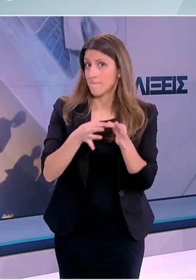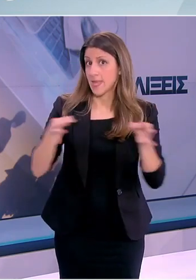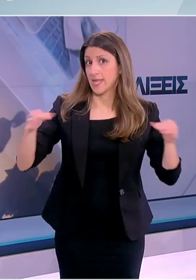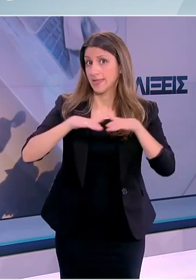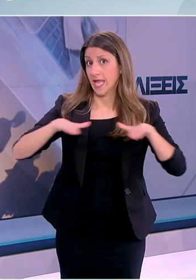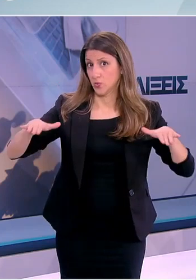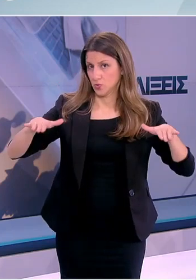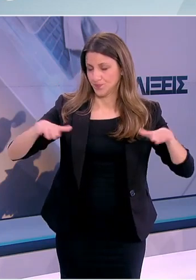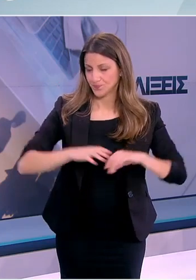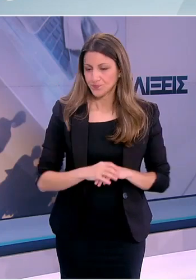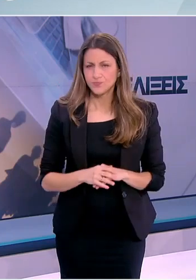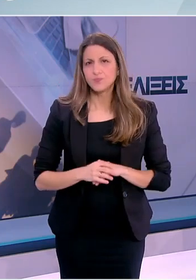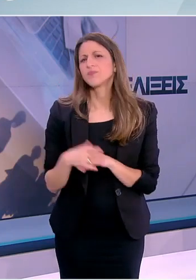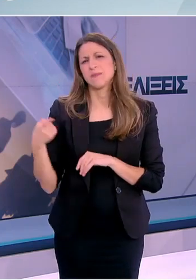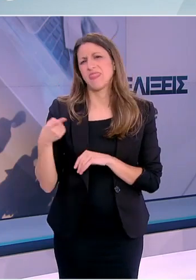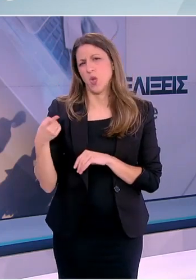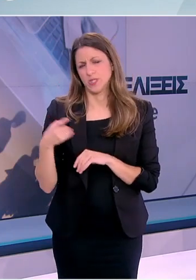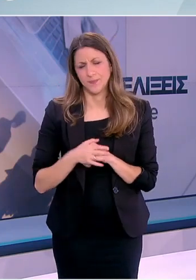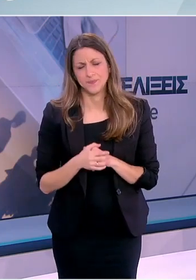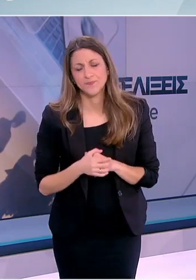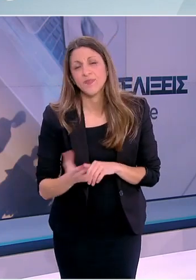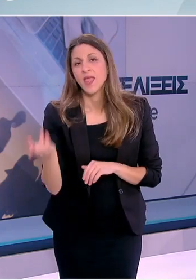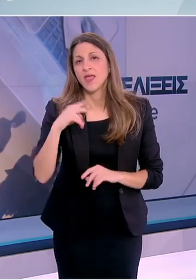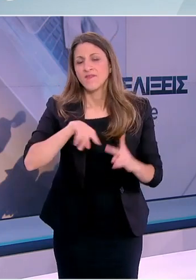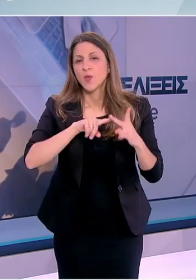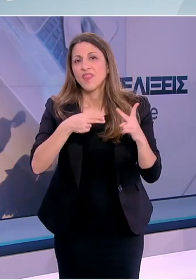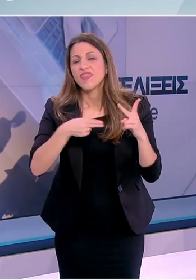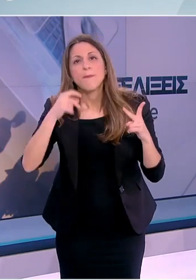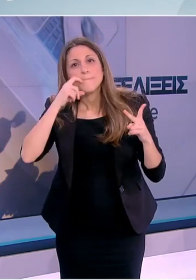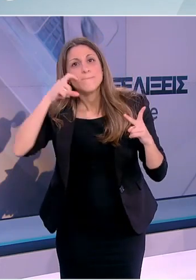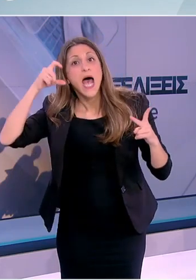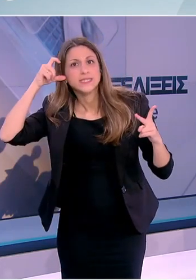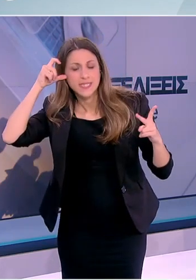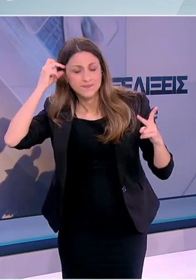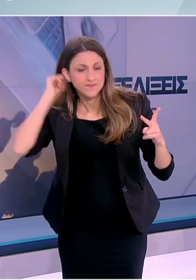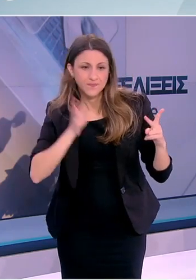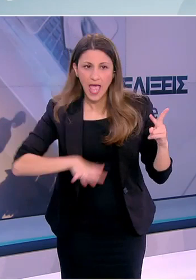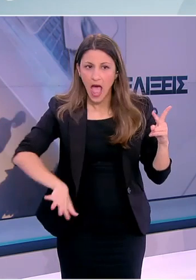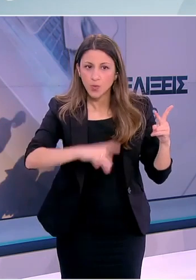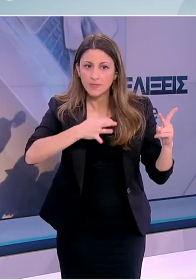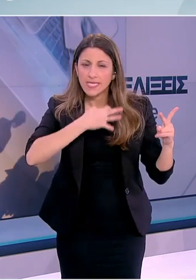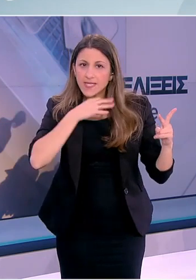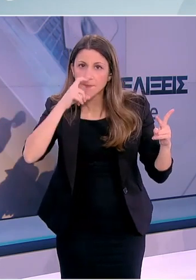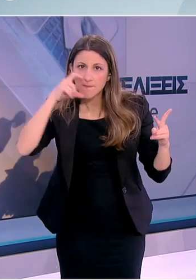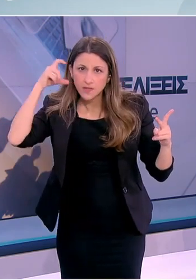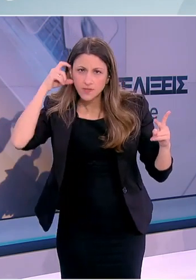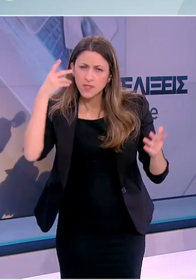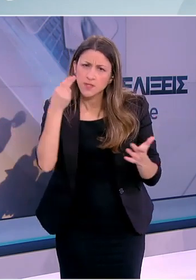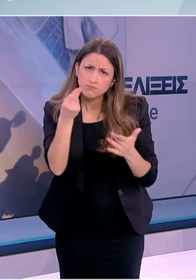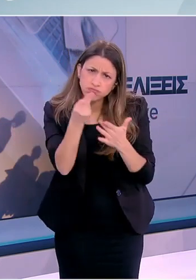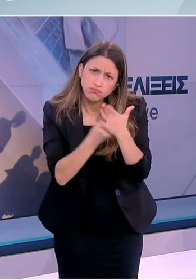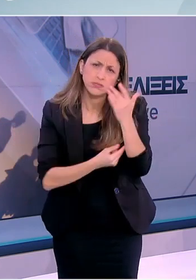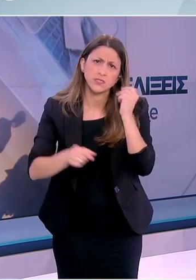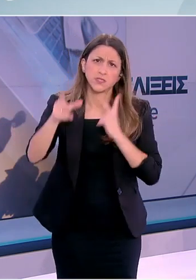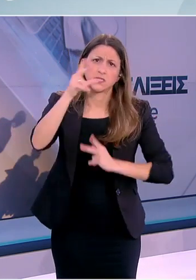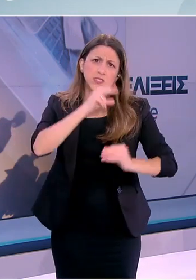δεύτερο, που αφορά τη χρήση μάσκας από τον πληθυσμό, το έχουμε συζητήσει αρκετά και με